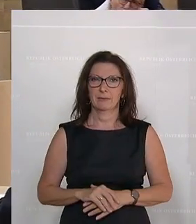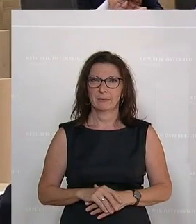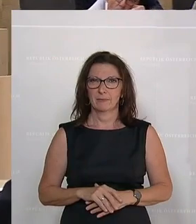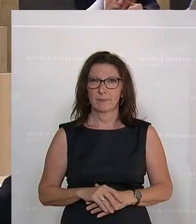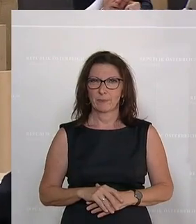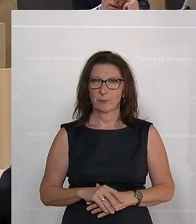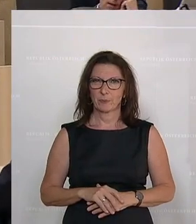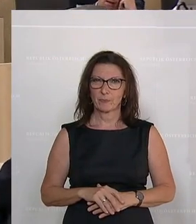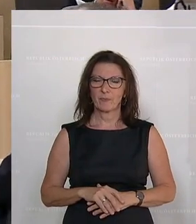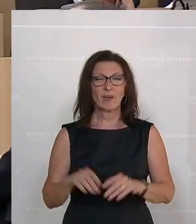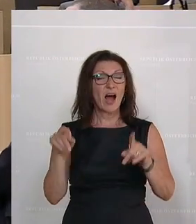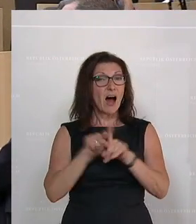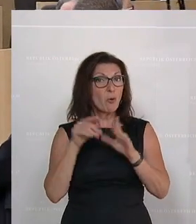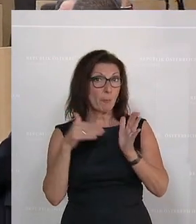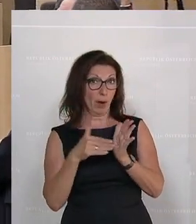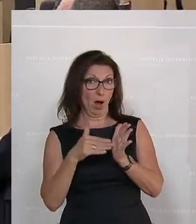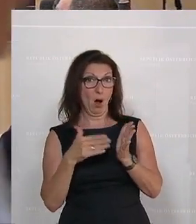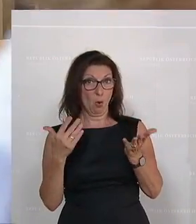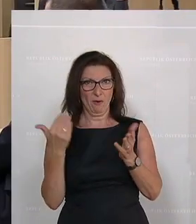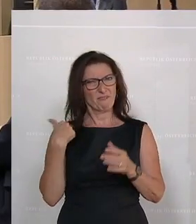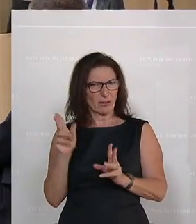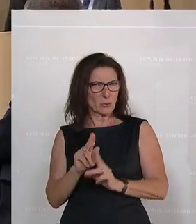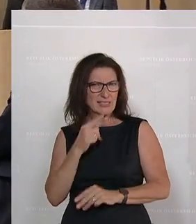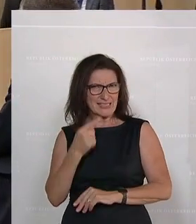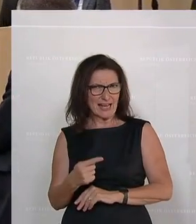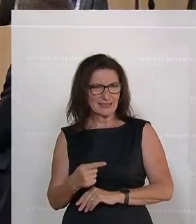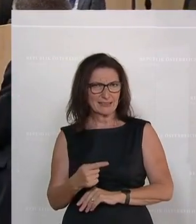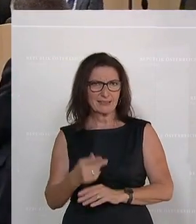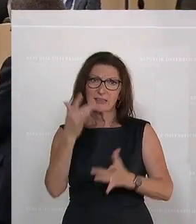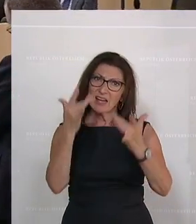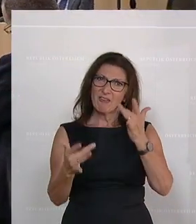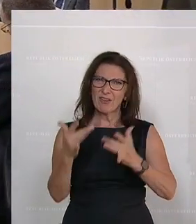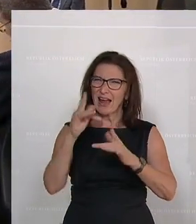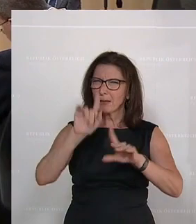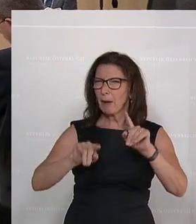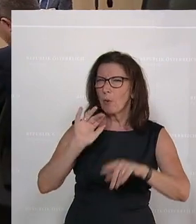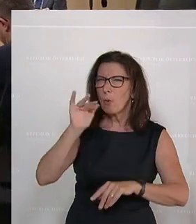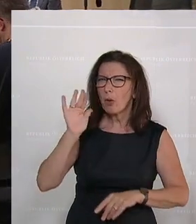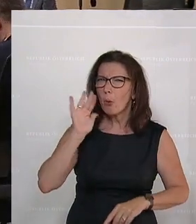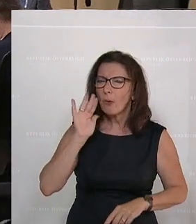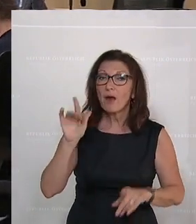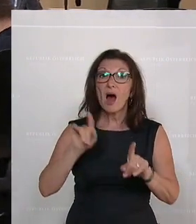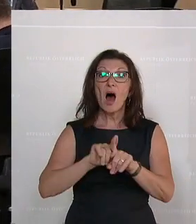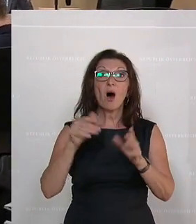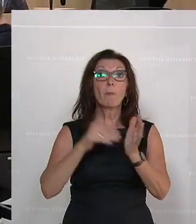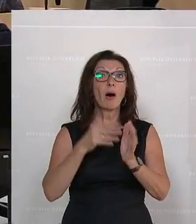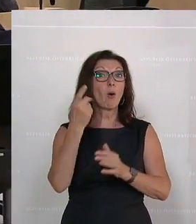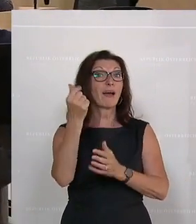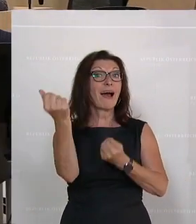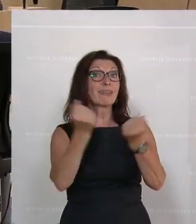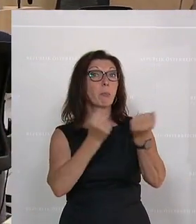es braucht auch das wurde auch kurz erwähnt vielleicht geht auch oft unter eine reaktion der geldpolitik die